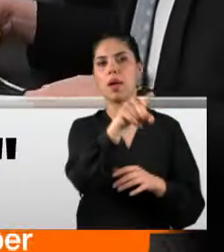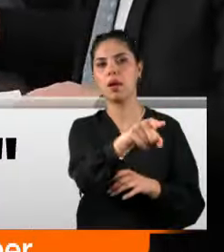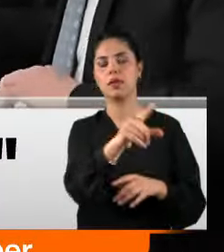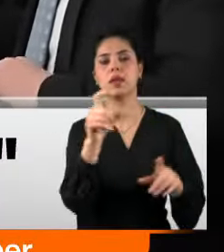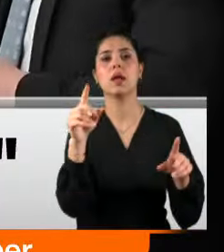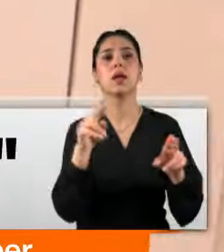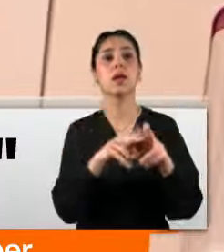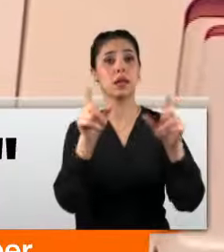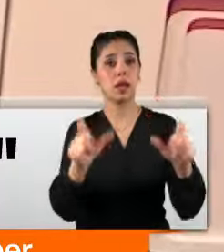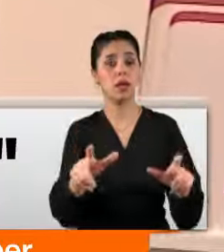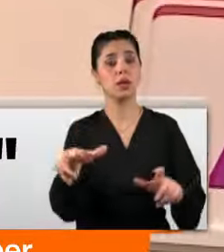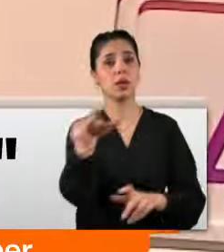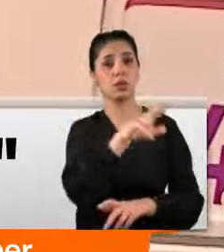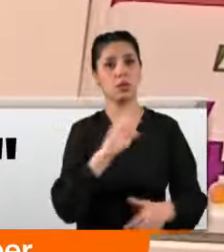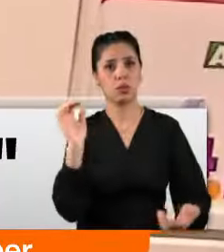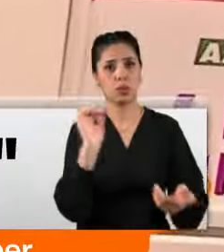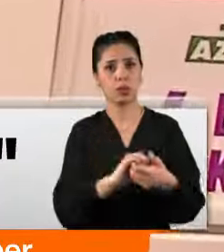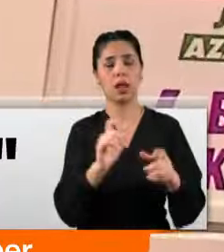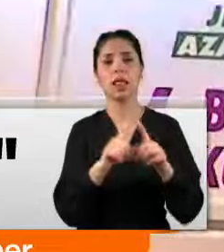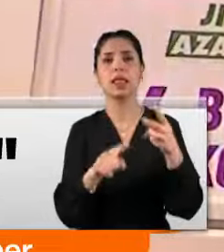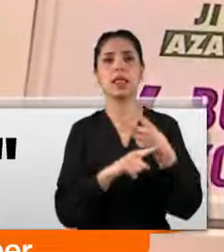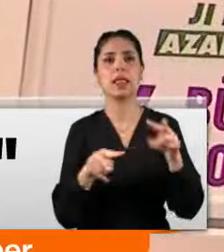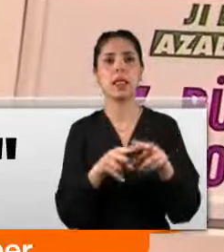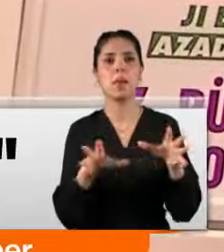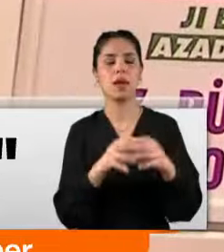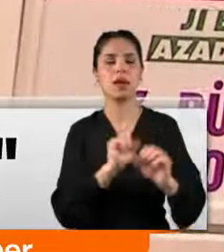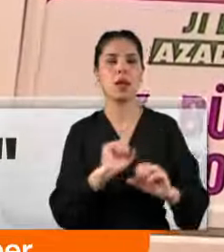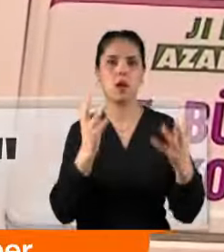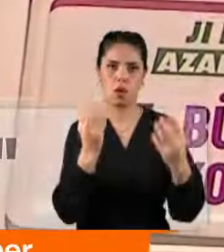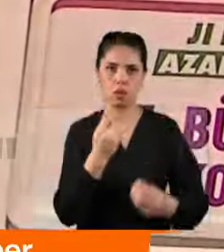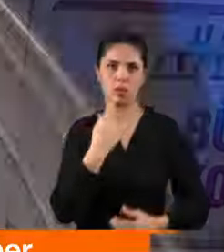arasındaki ittifakın DEM Parti'ye de zarar vereceğini söyledi.